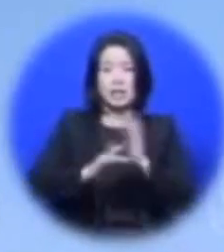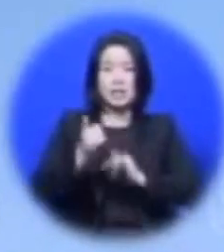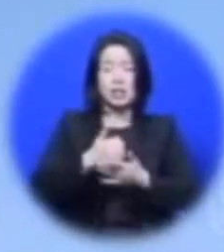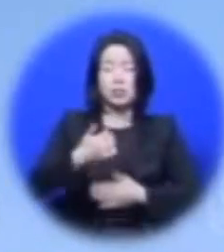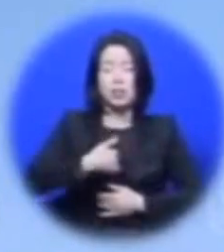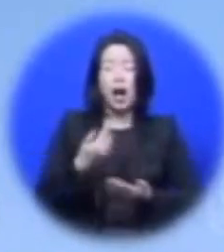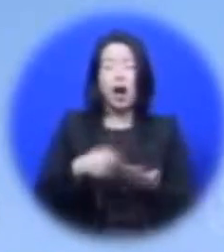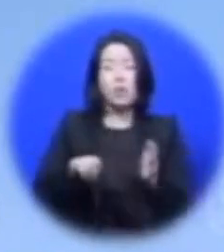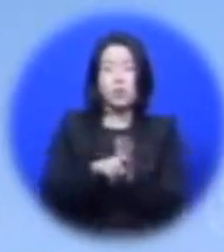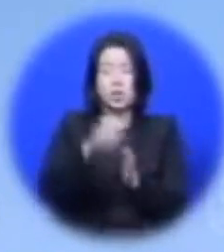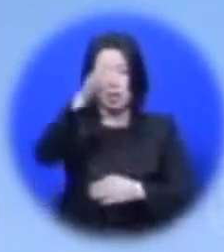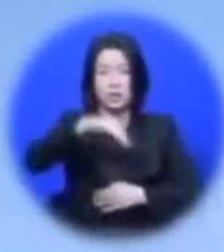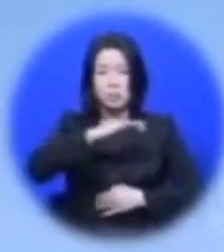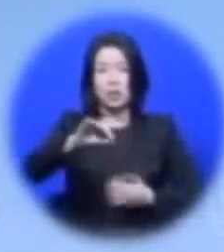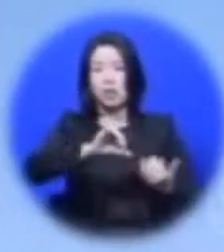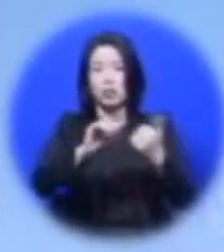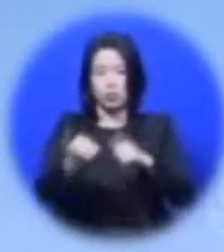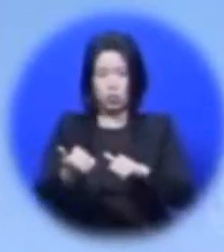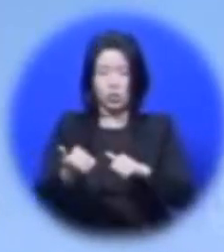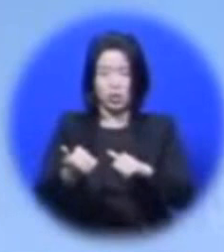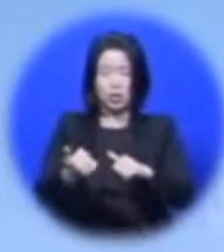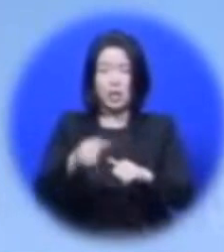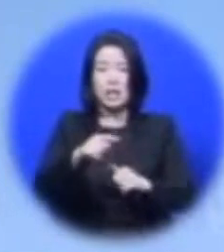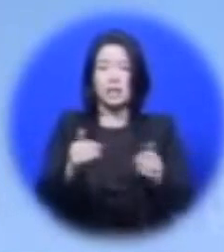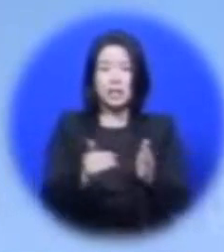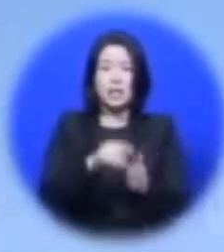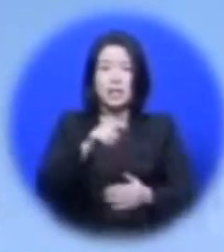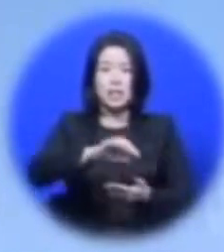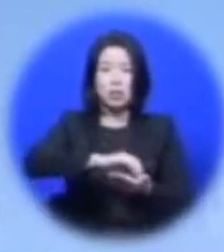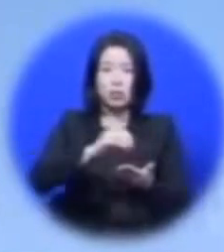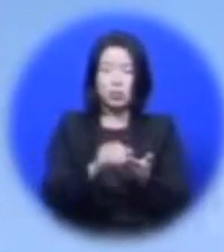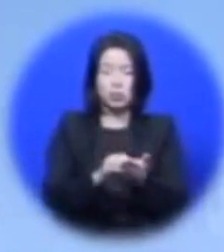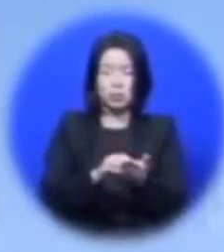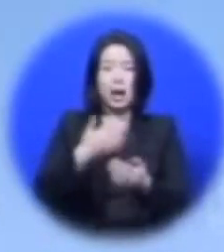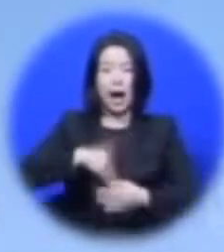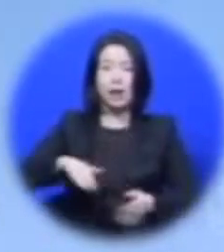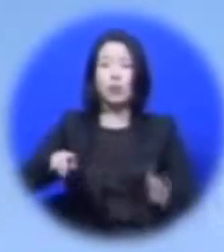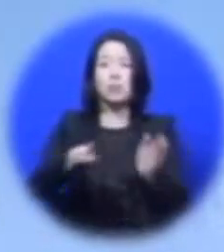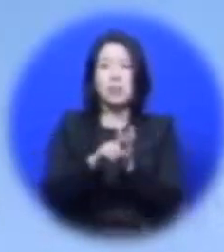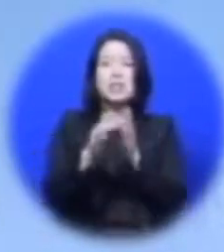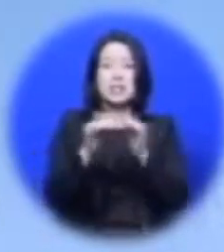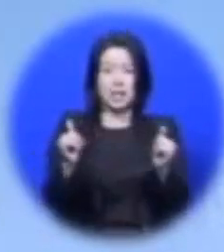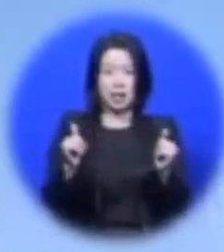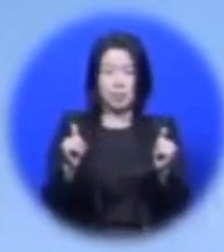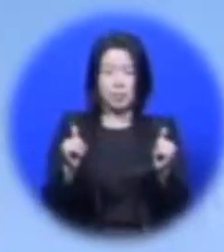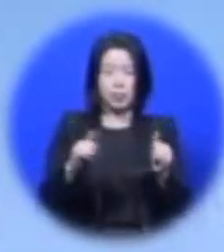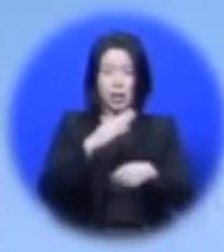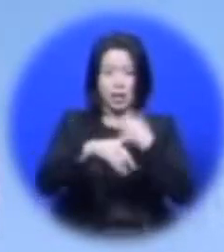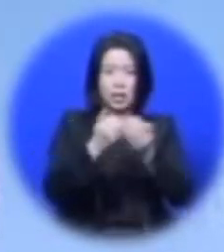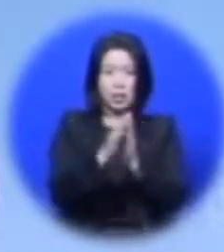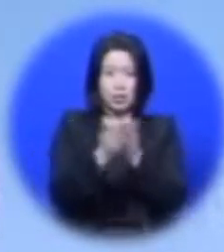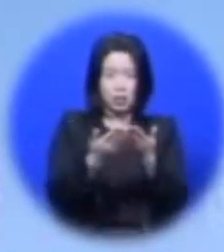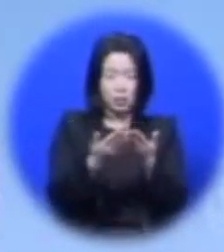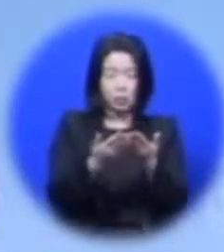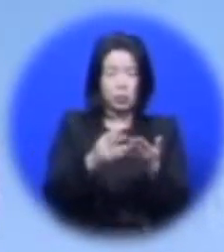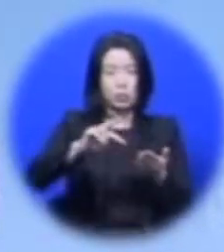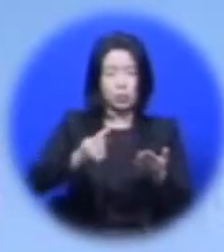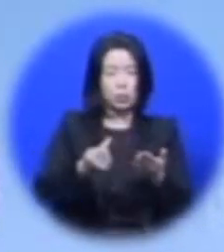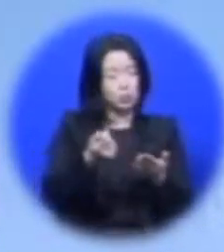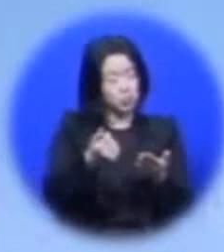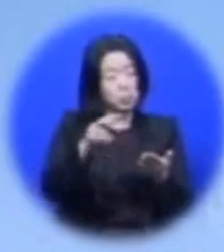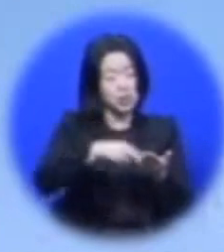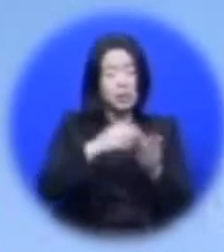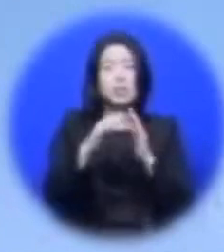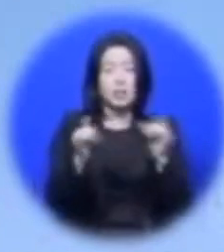십자가 죽으셨다. 이 정도쯤은 정말 알고 믿는 사람. 성경도 좀 읽어본 사람.